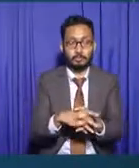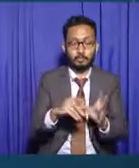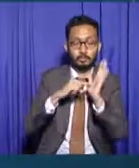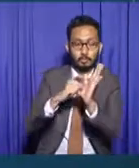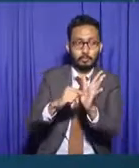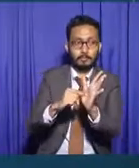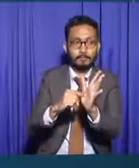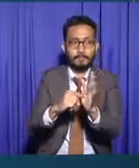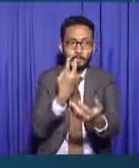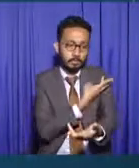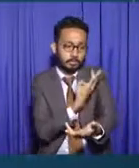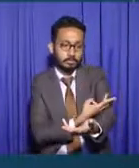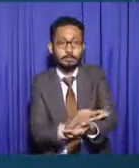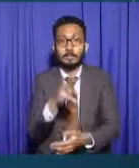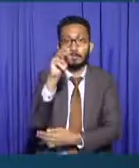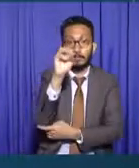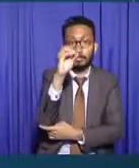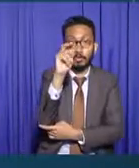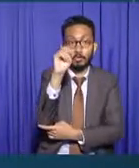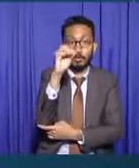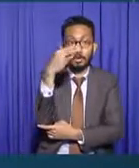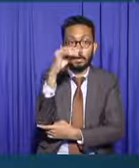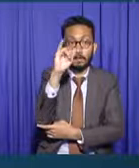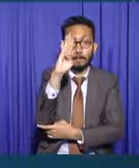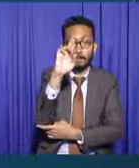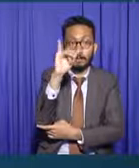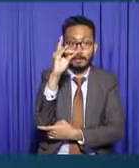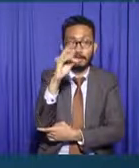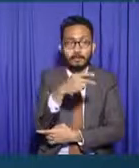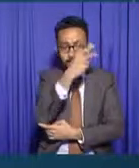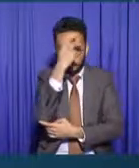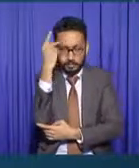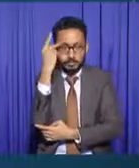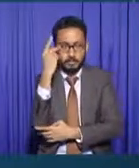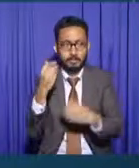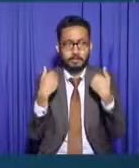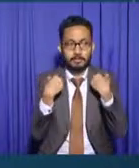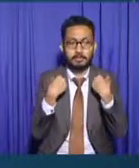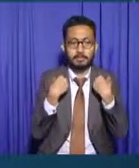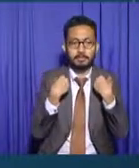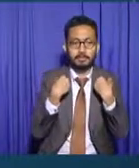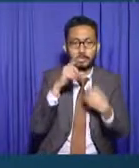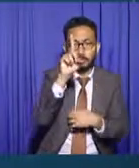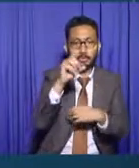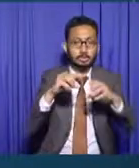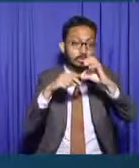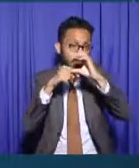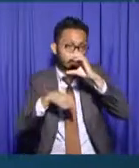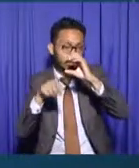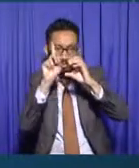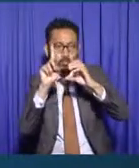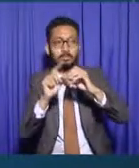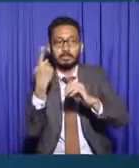ini menunjukkan pewarisan monohibrid karena